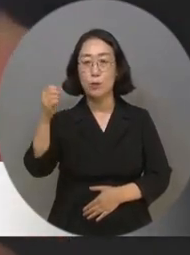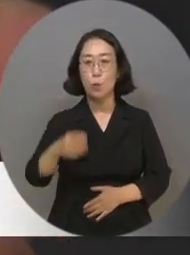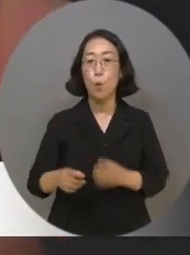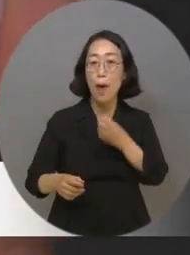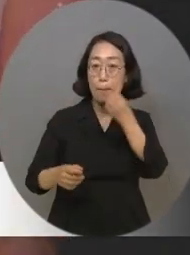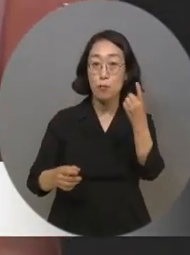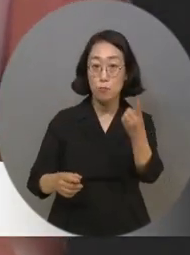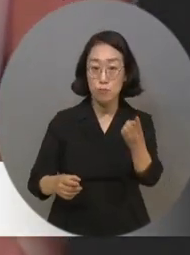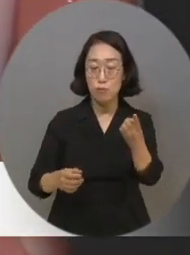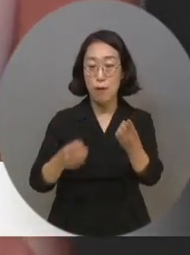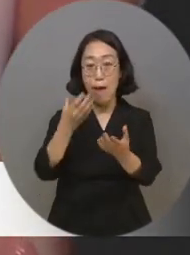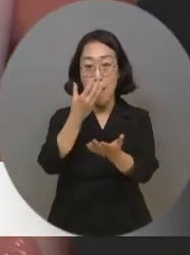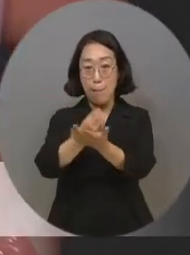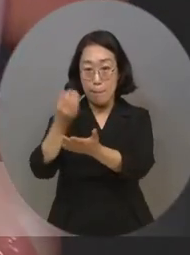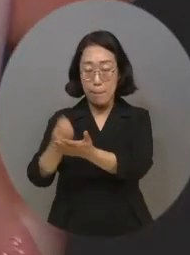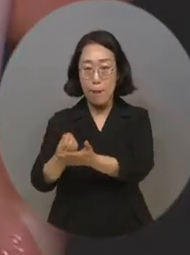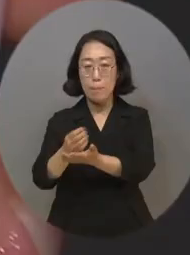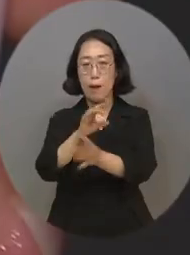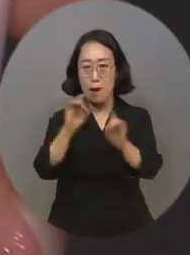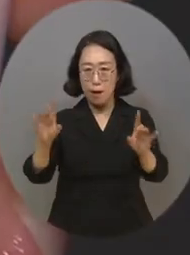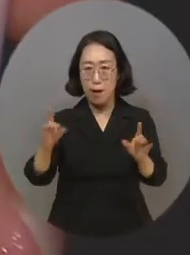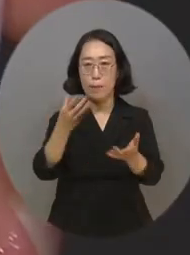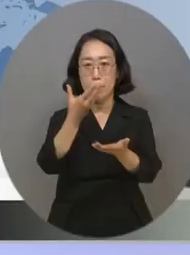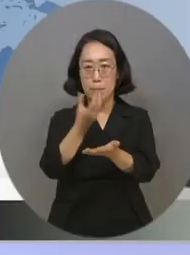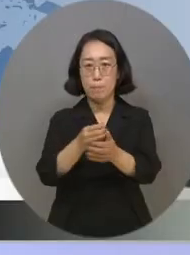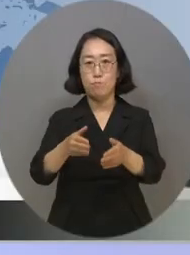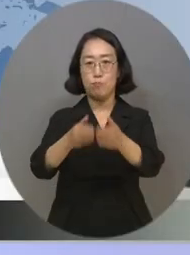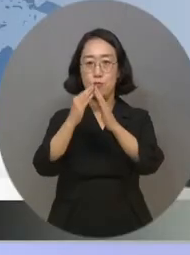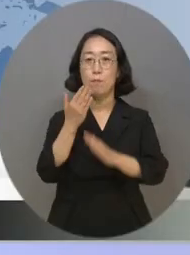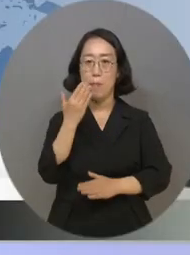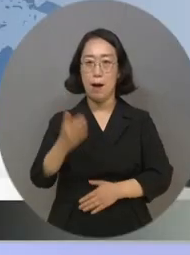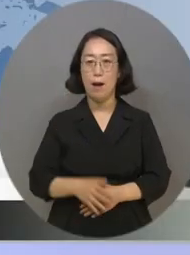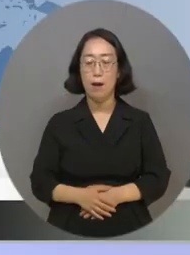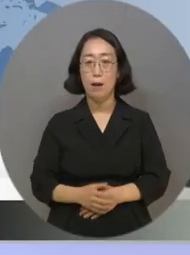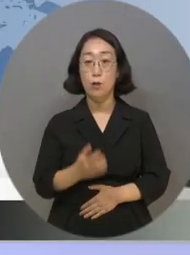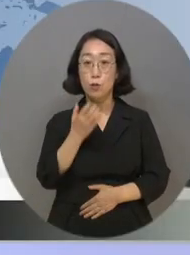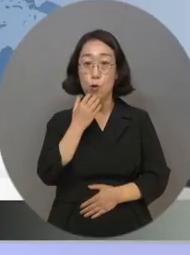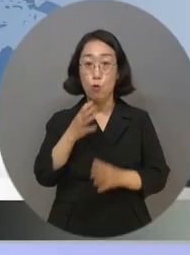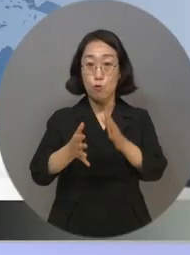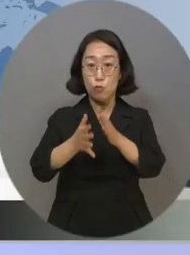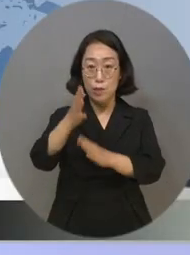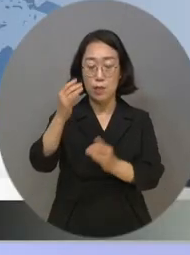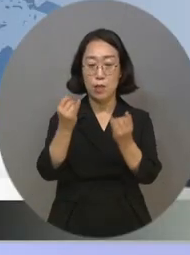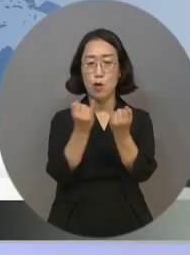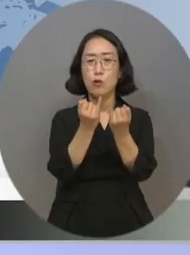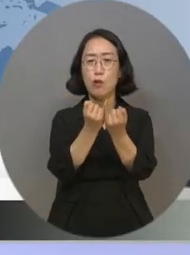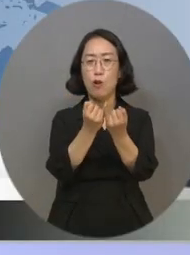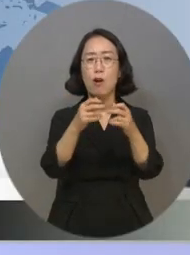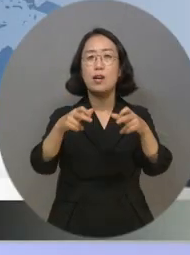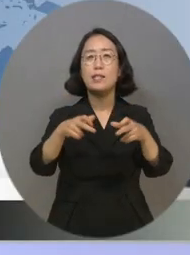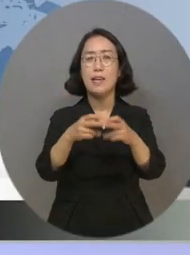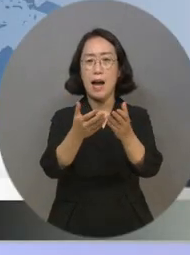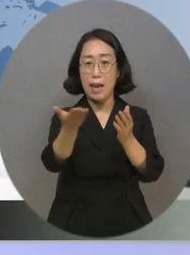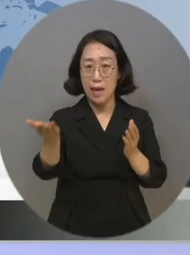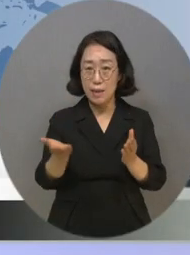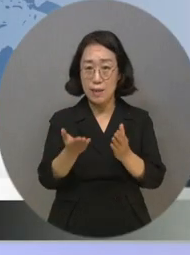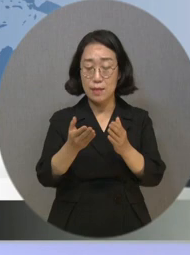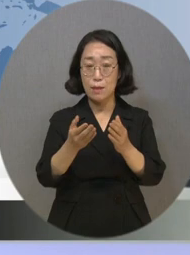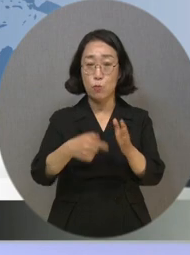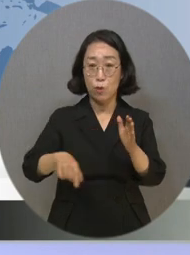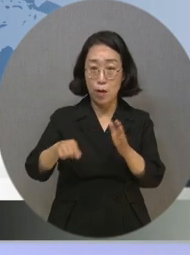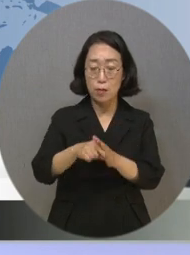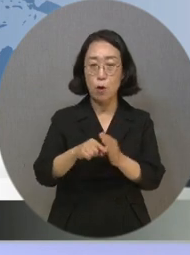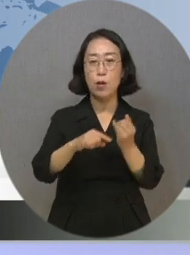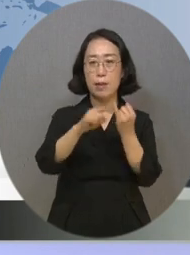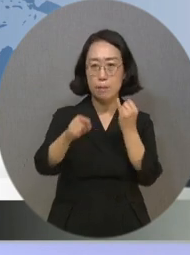아이폰은 앱스토어를 통해 설치할 수 있습니다. 서울시가 여성장애인의 안전하고 편리한 임신과 출산을